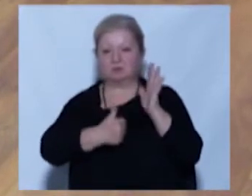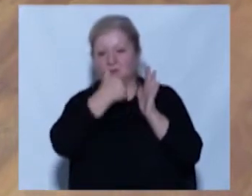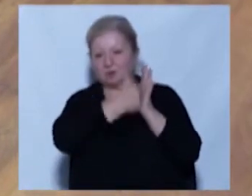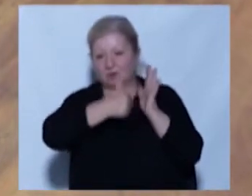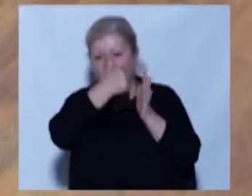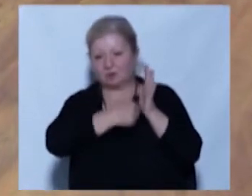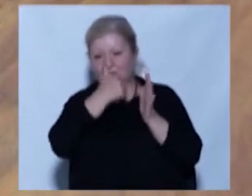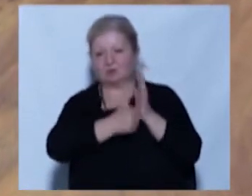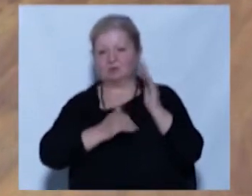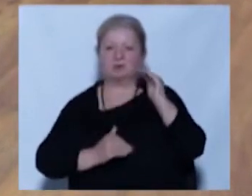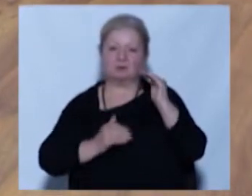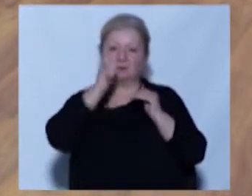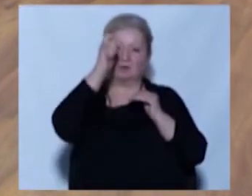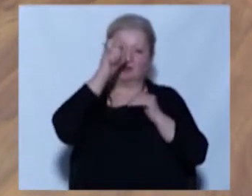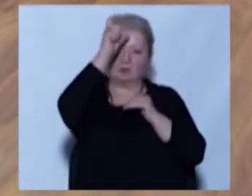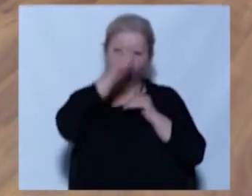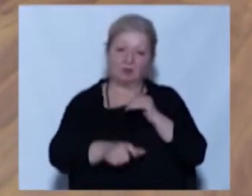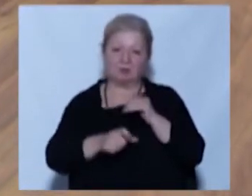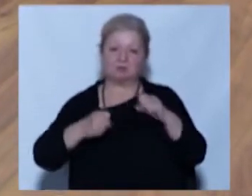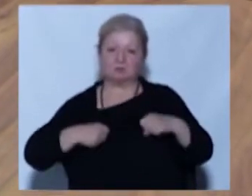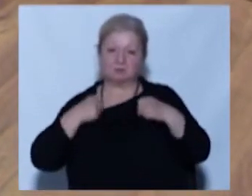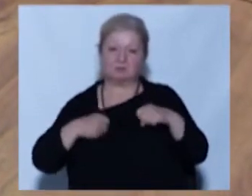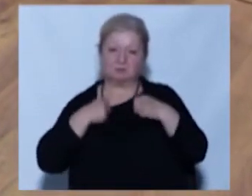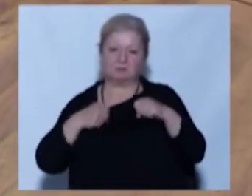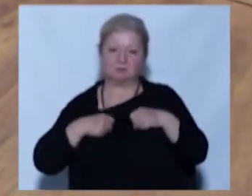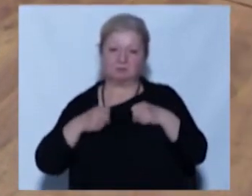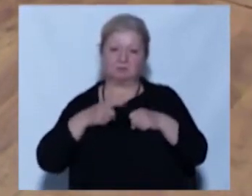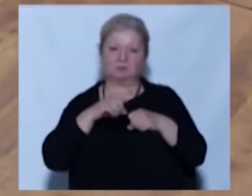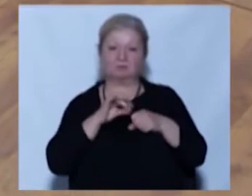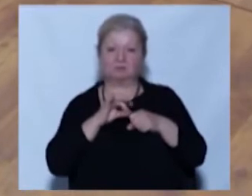აქებს, ადიდებს, ცდილობს, რომ